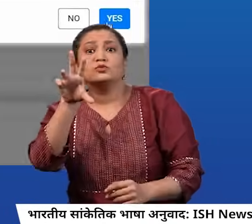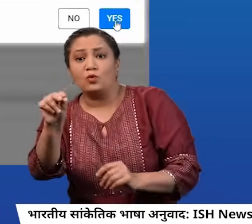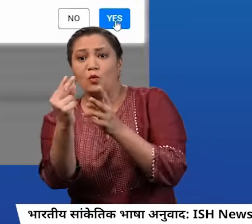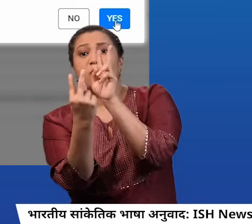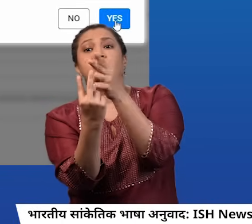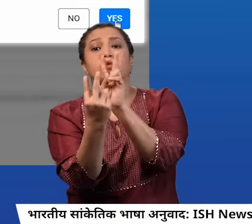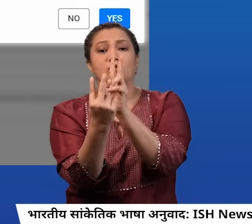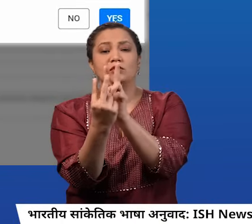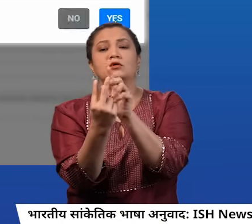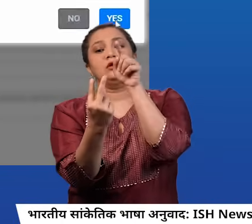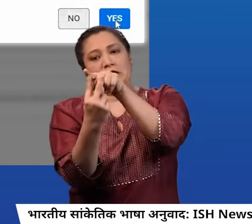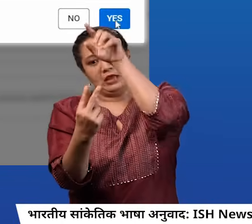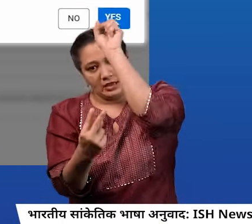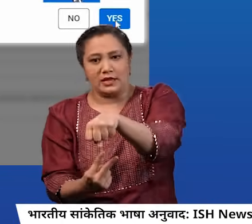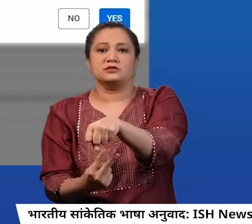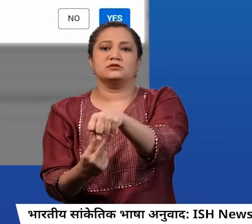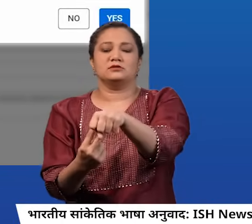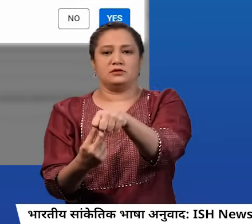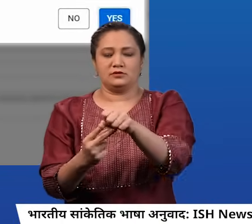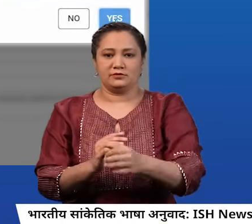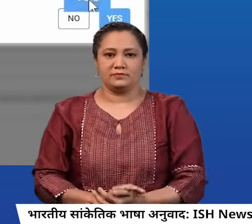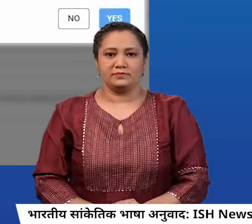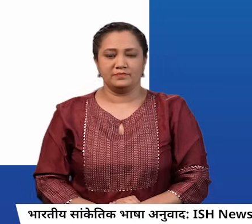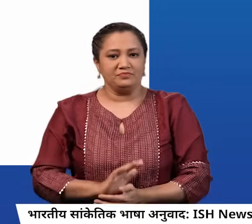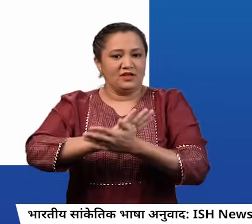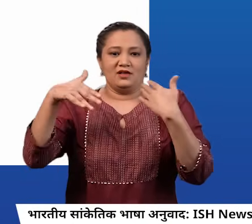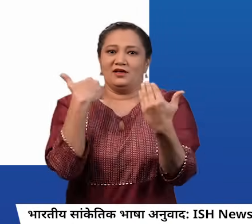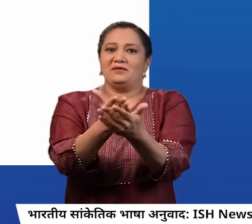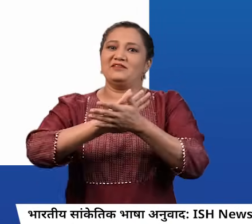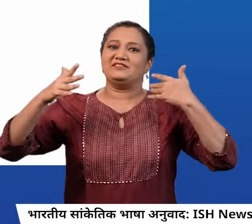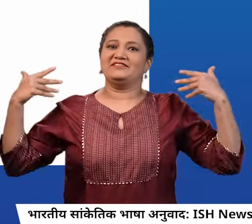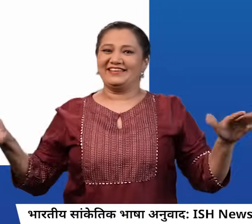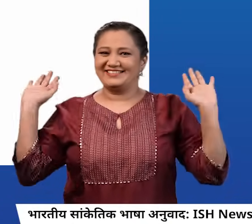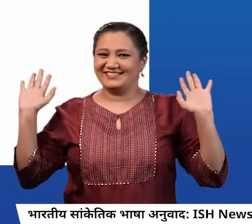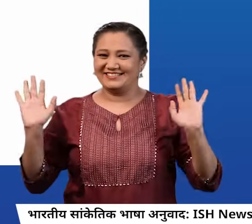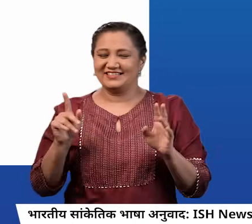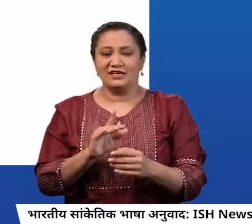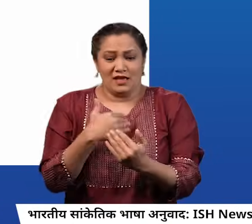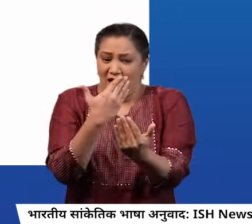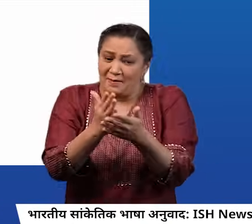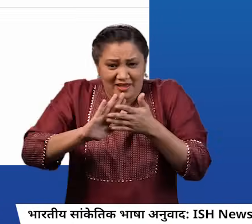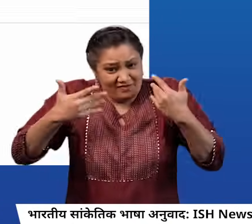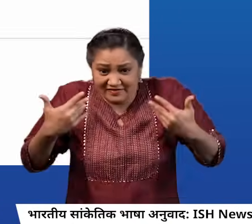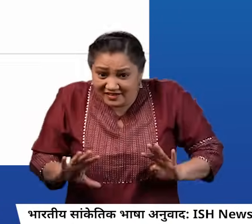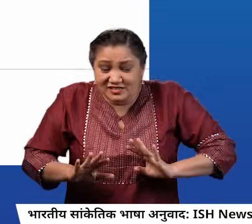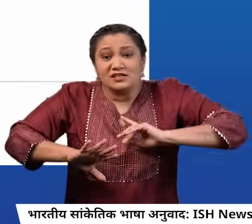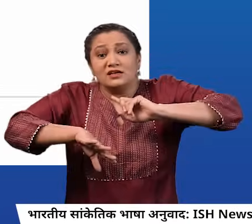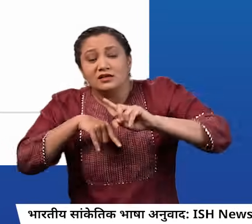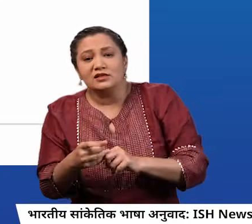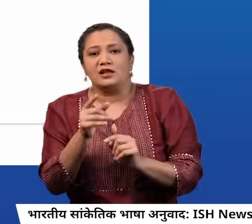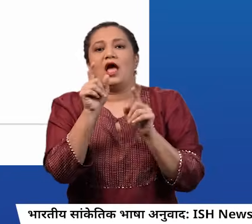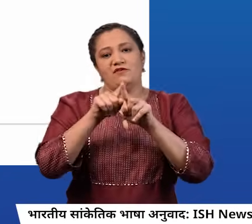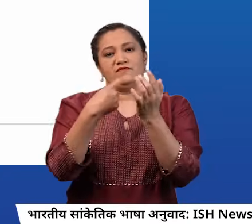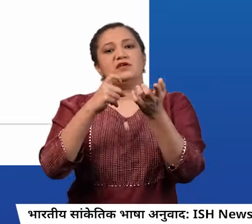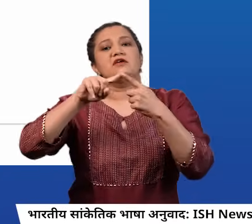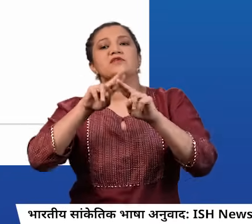सतलेल ज़ाला तुमचा अरजा दाखल अशारीतिना अरजा दाखल ज़ाला कि या अरजा